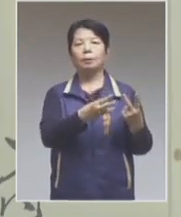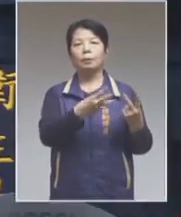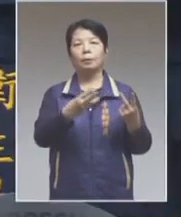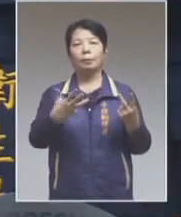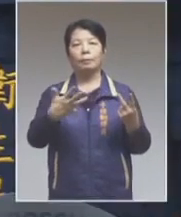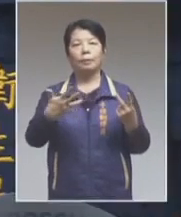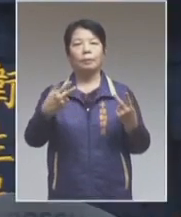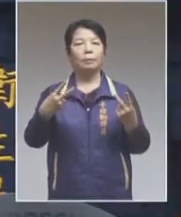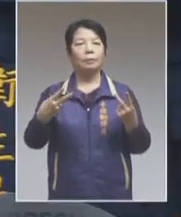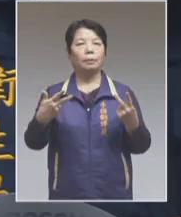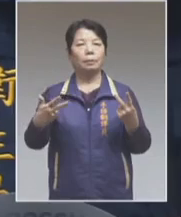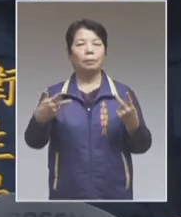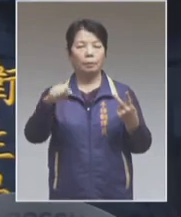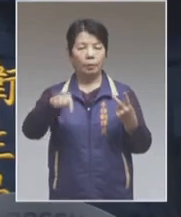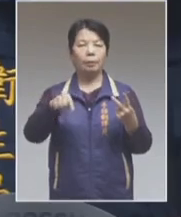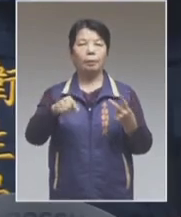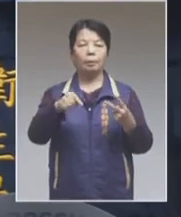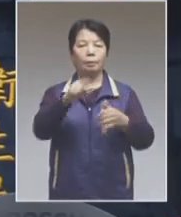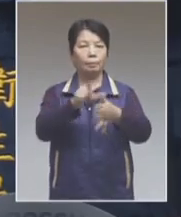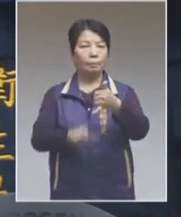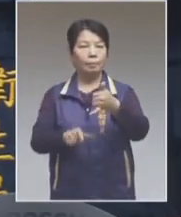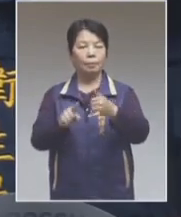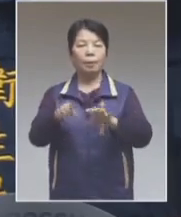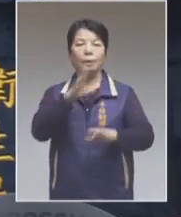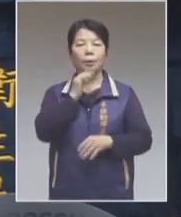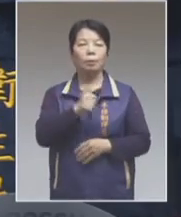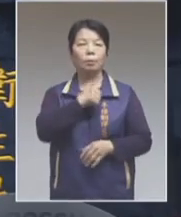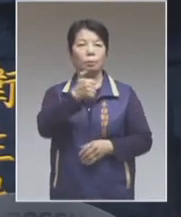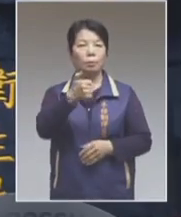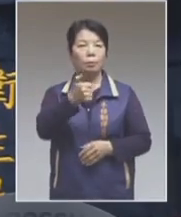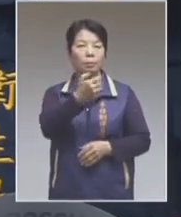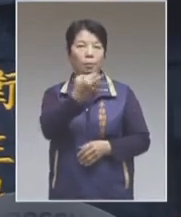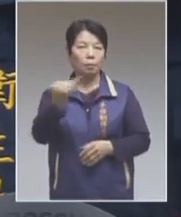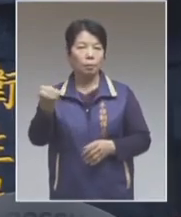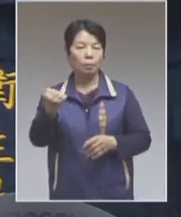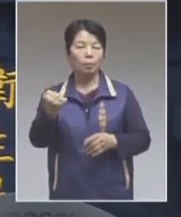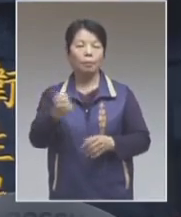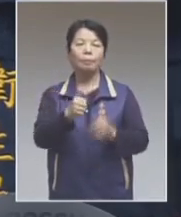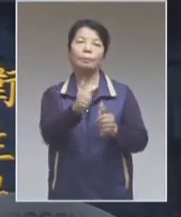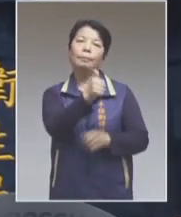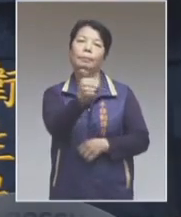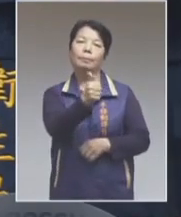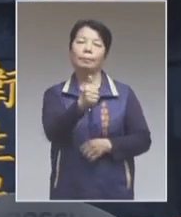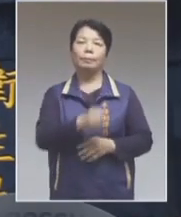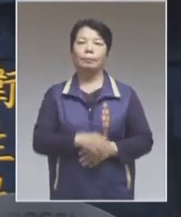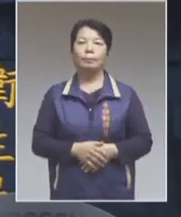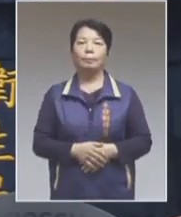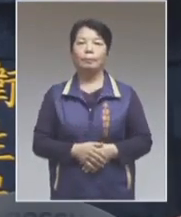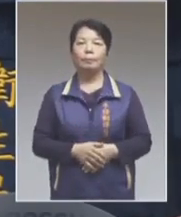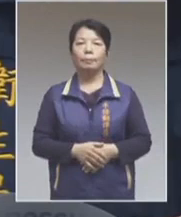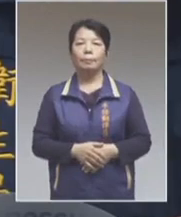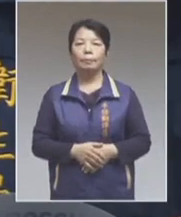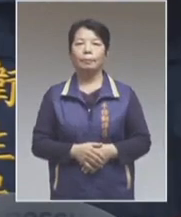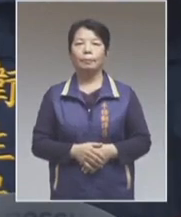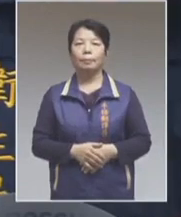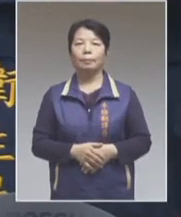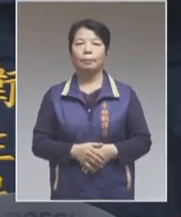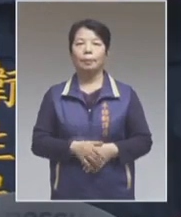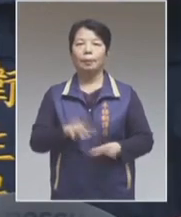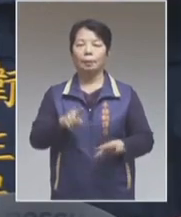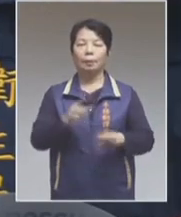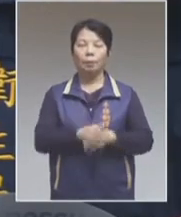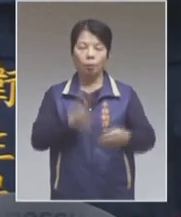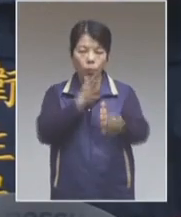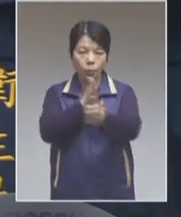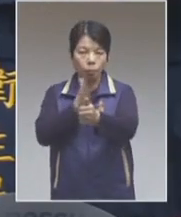这个个案。23387他是一个50多岁的一个男性齁。那他在根据我们的意